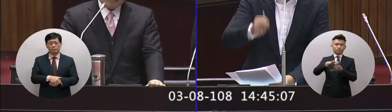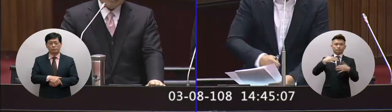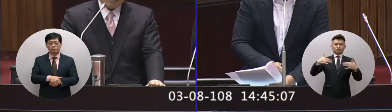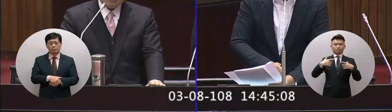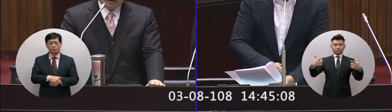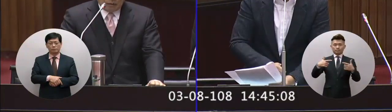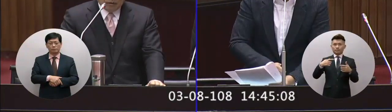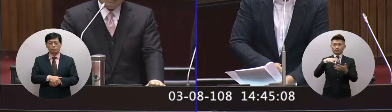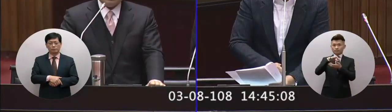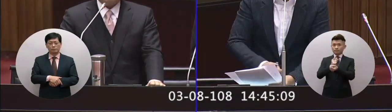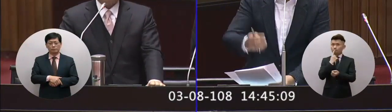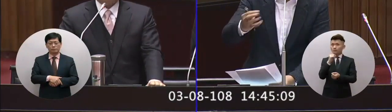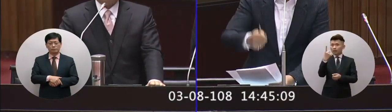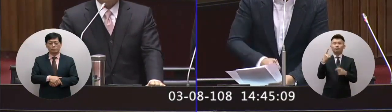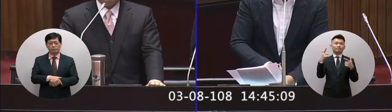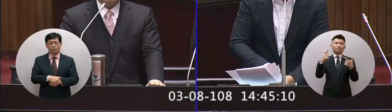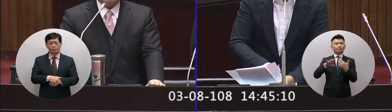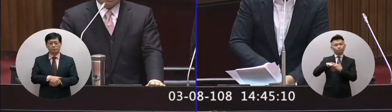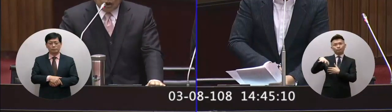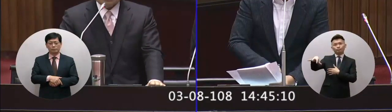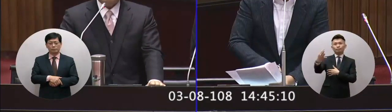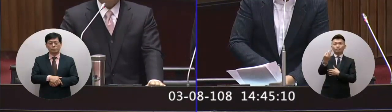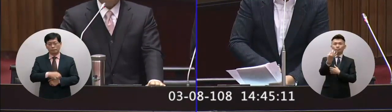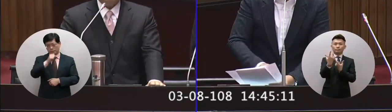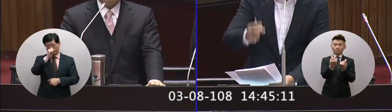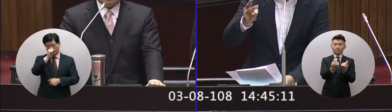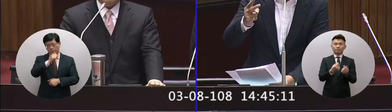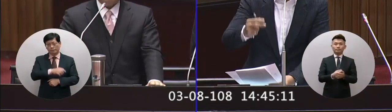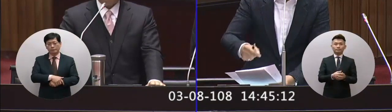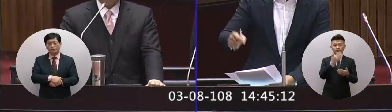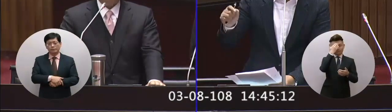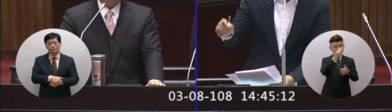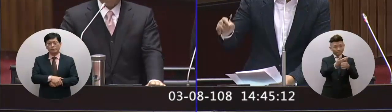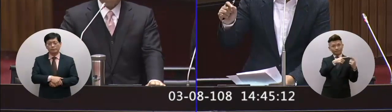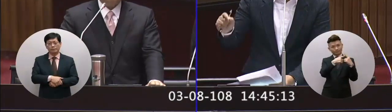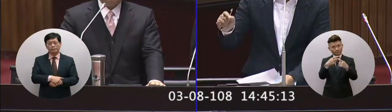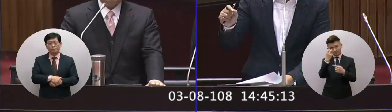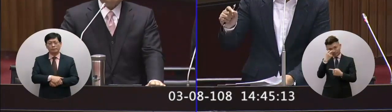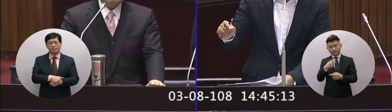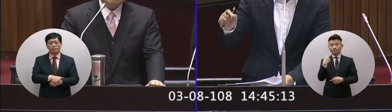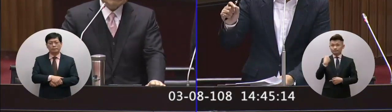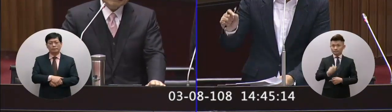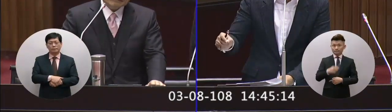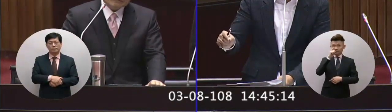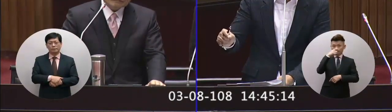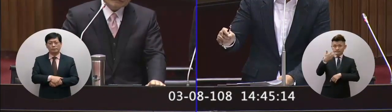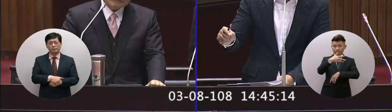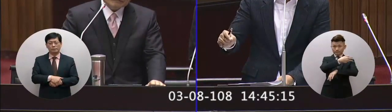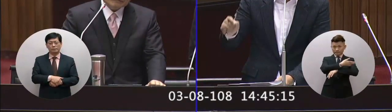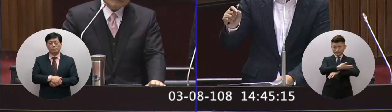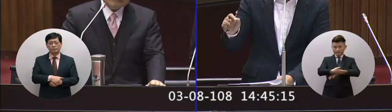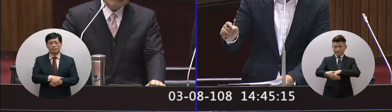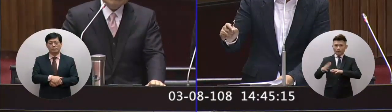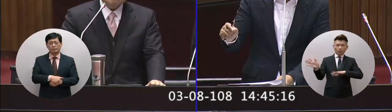這也不是農營問題好嗎擺一個時間我來這裡了解一下第一我們的路GK方圍山地理